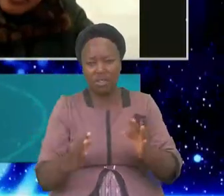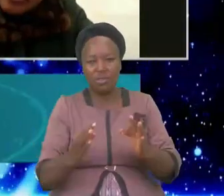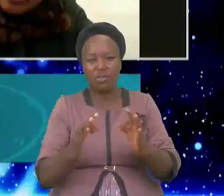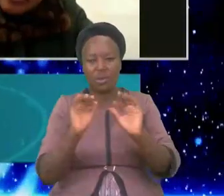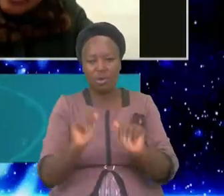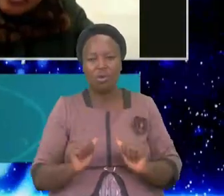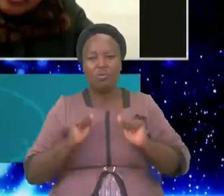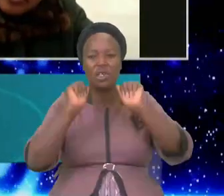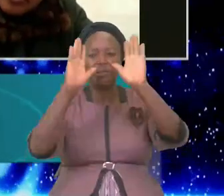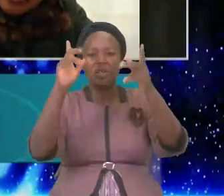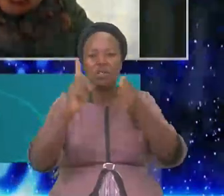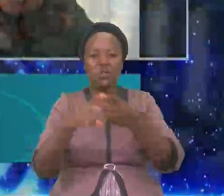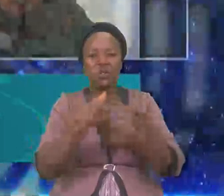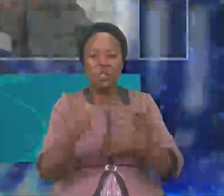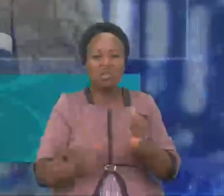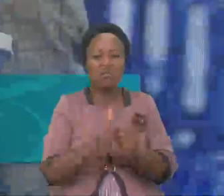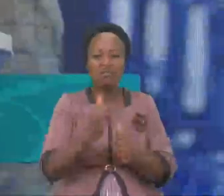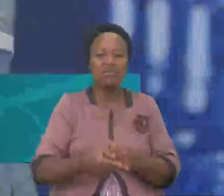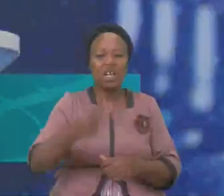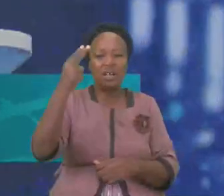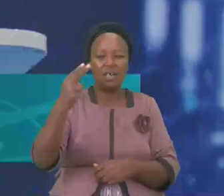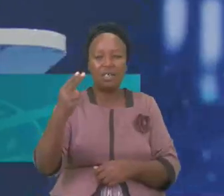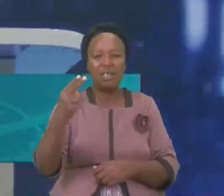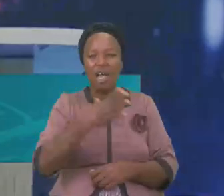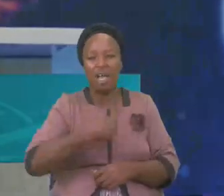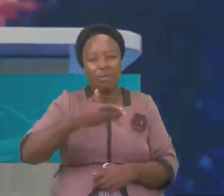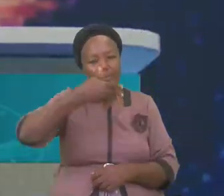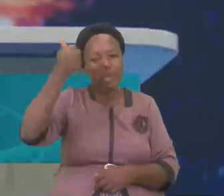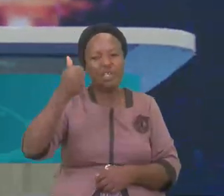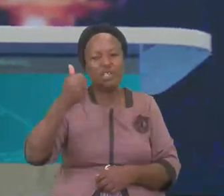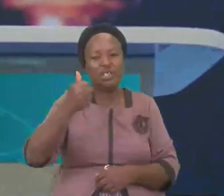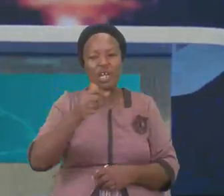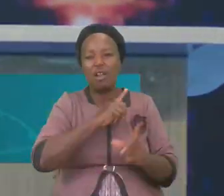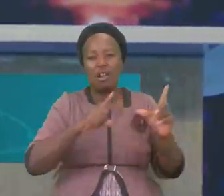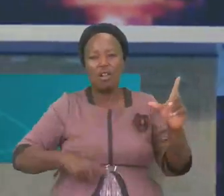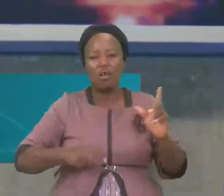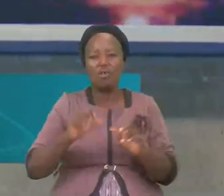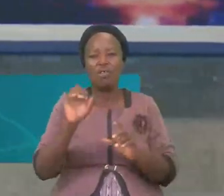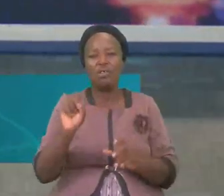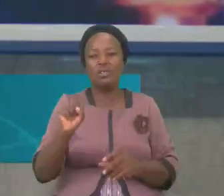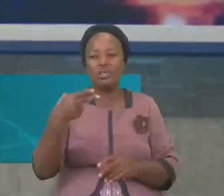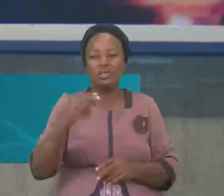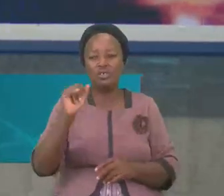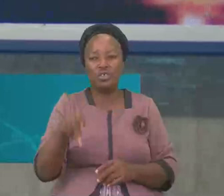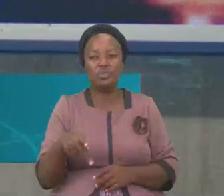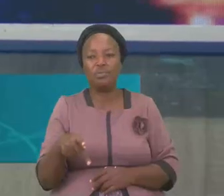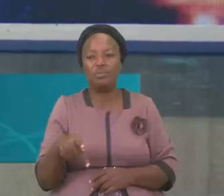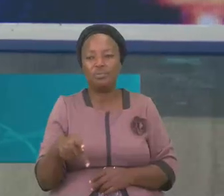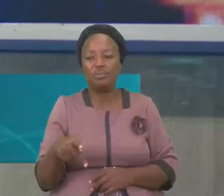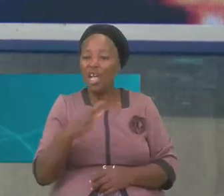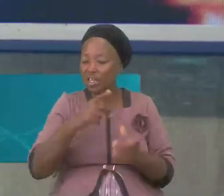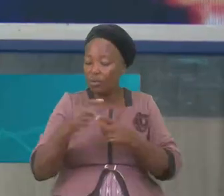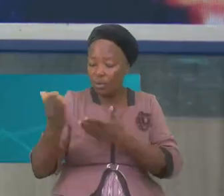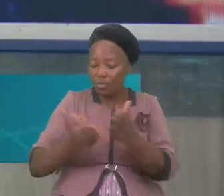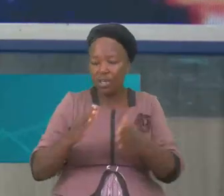élevée et meilleure. Nous devons amener notre vie sous la seigneurie de Christ et à cause